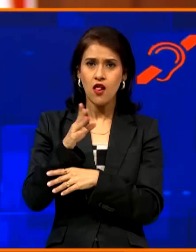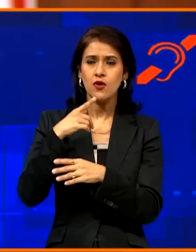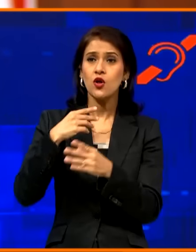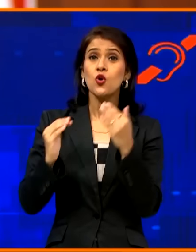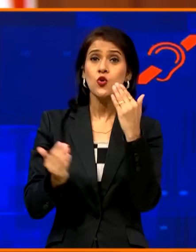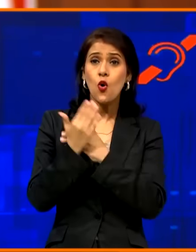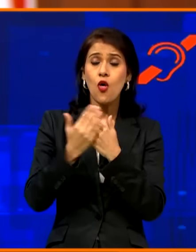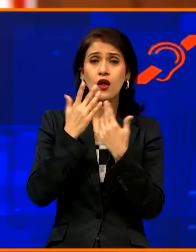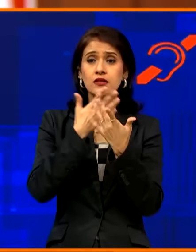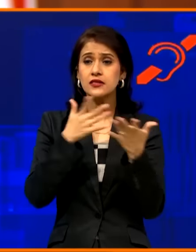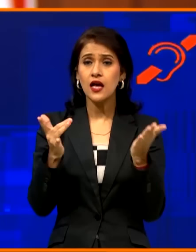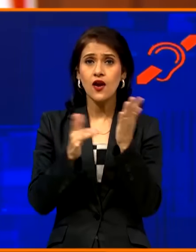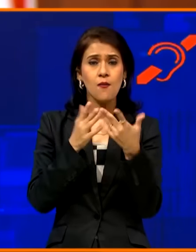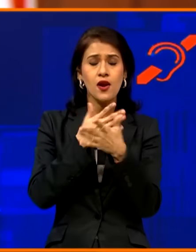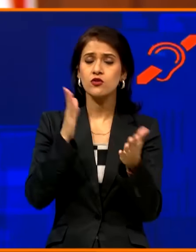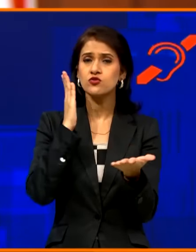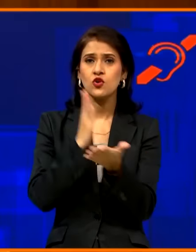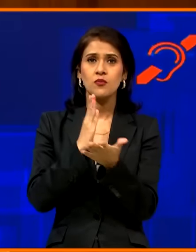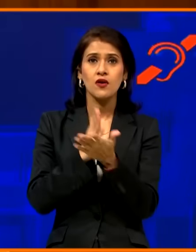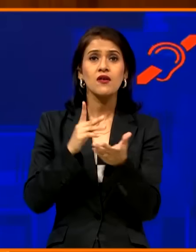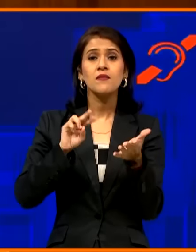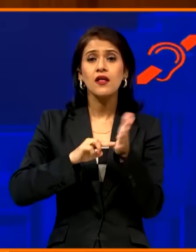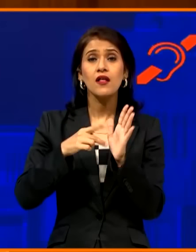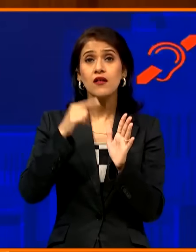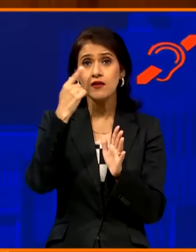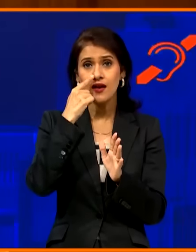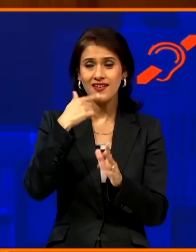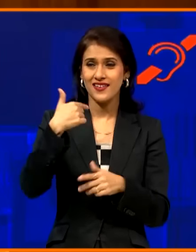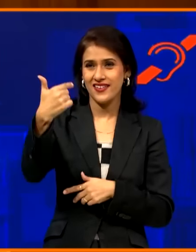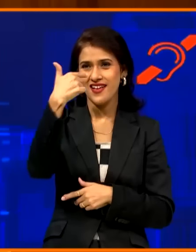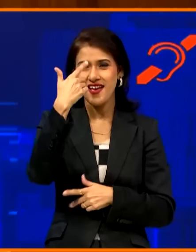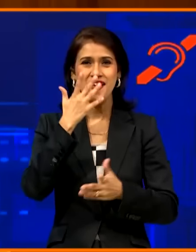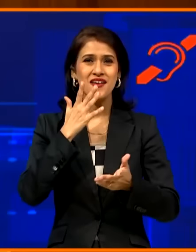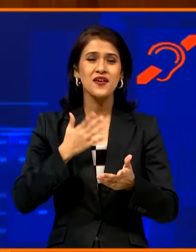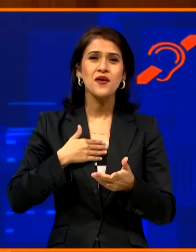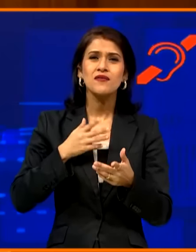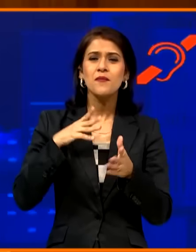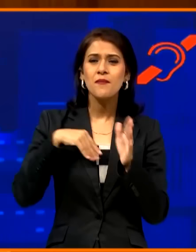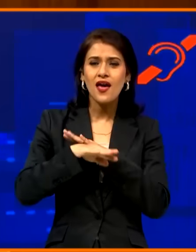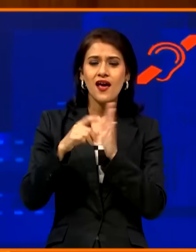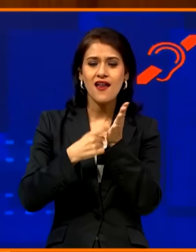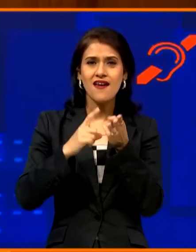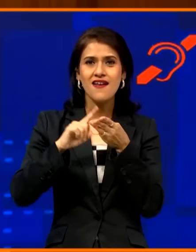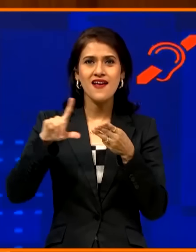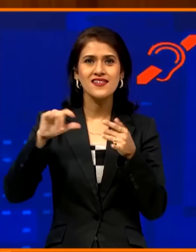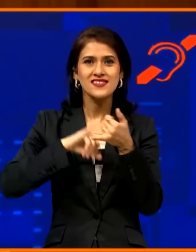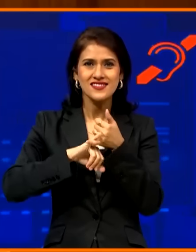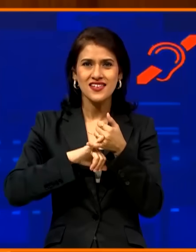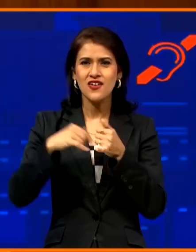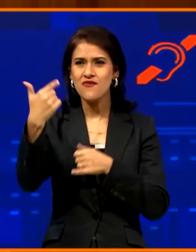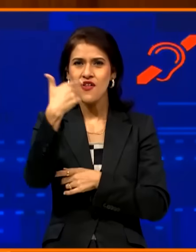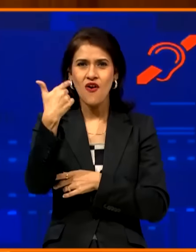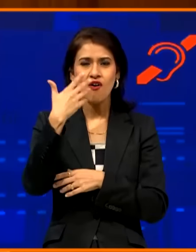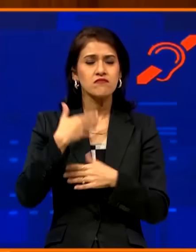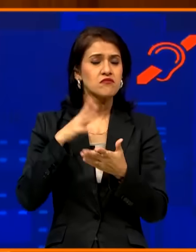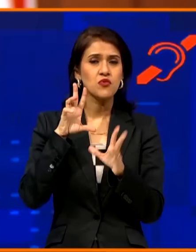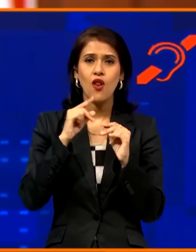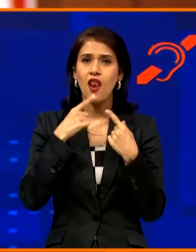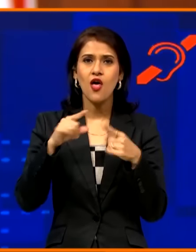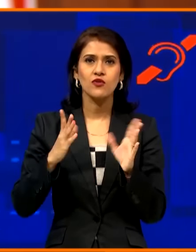जैसे लड़कियों को रील्स नहीं बनाने दी जाती तो आप लड़कियों को रील बनाने की वि गलत करते हैं